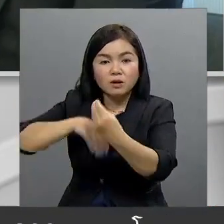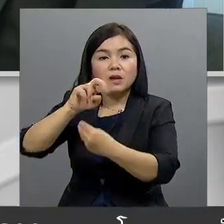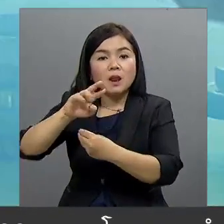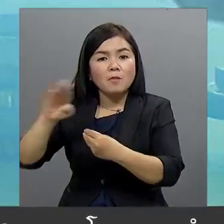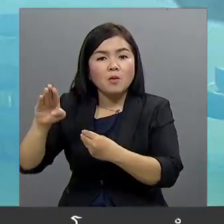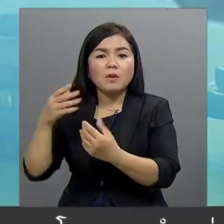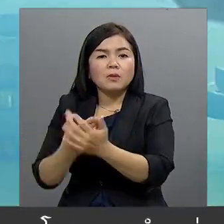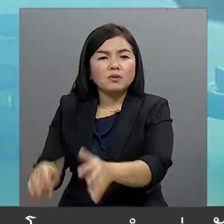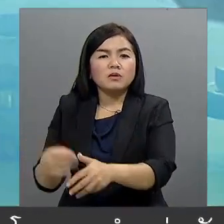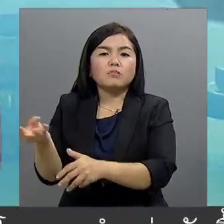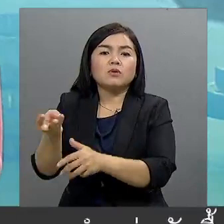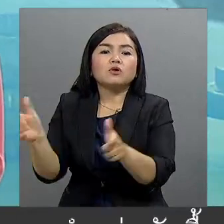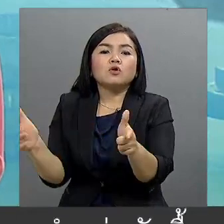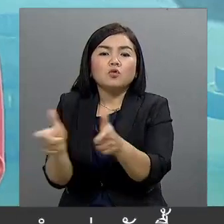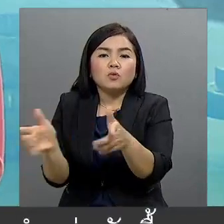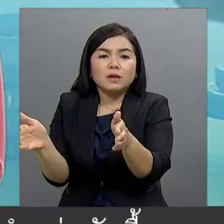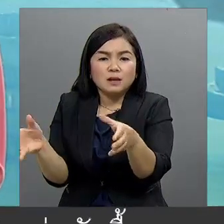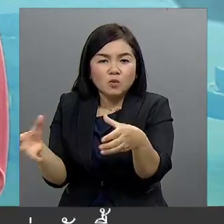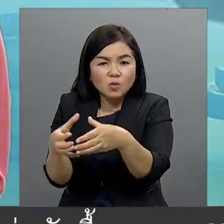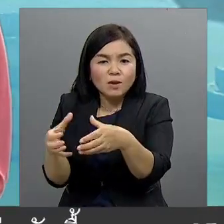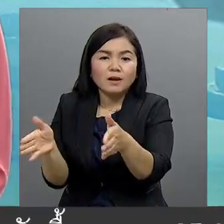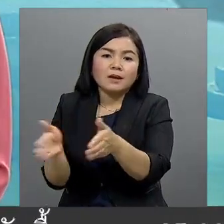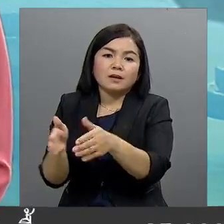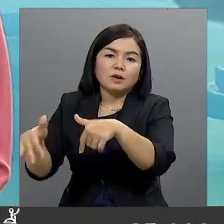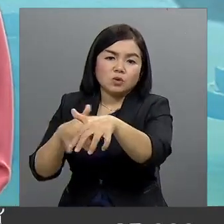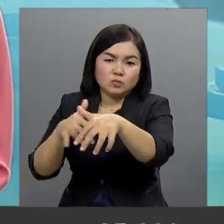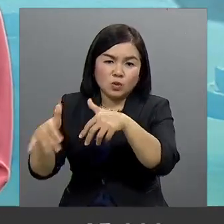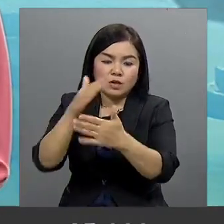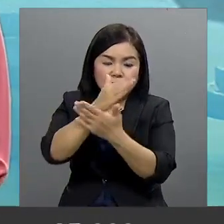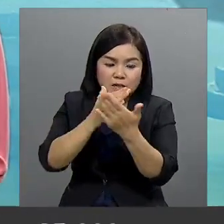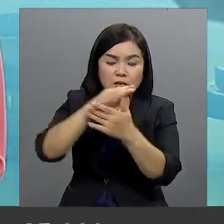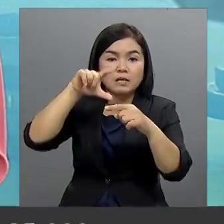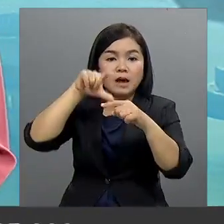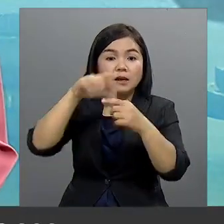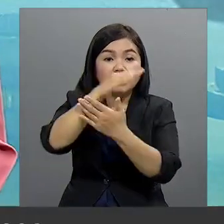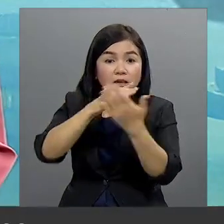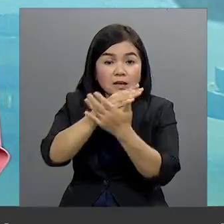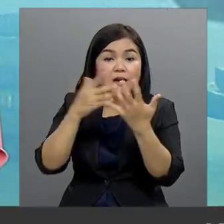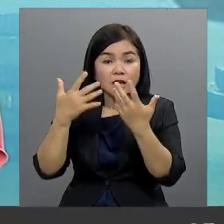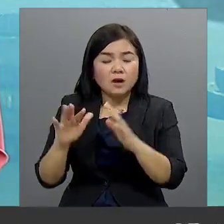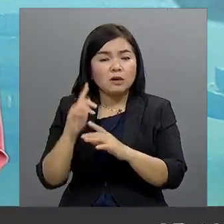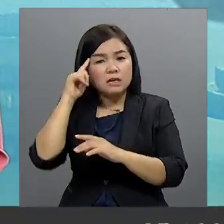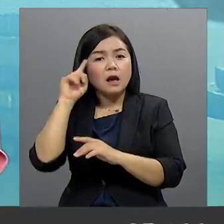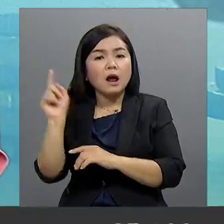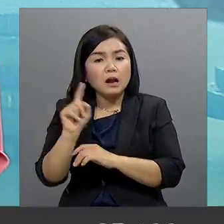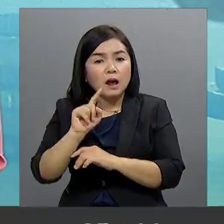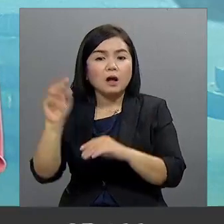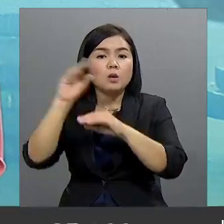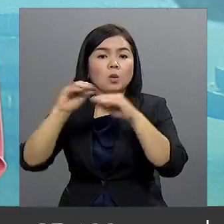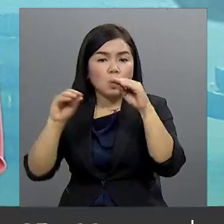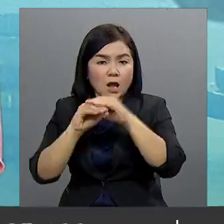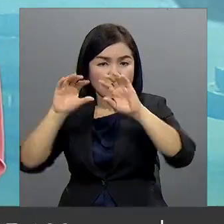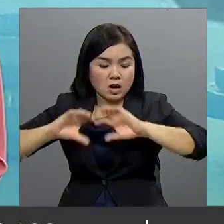นั้นครึ่งนี้ตอนนี้น่าจะมาได้ครึงทางแล้วจากนี้ปิจารณาวาภาพของโครงการ Calvinินฐ